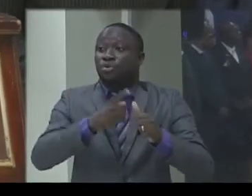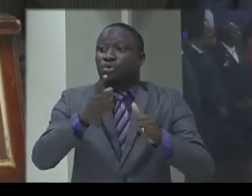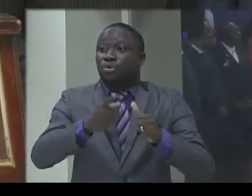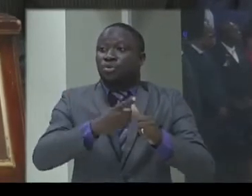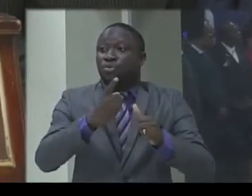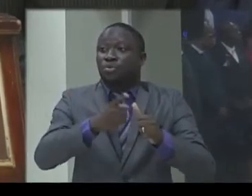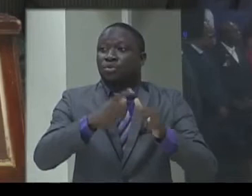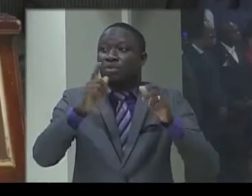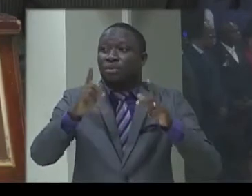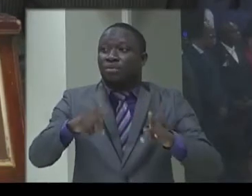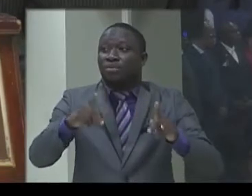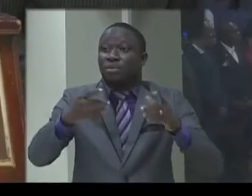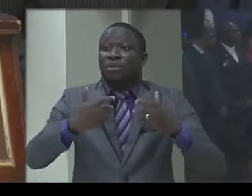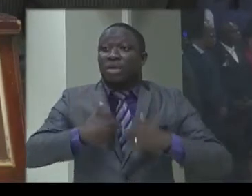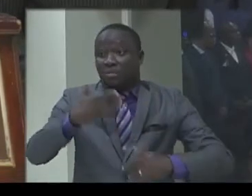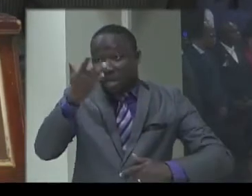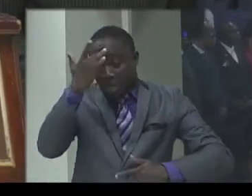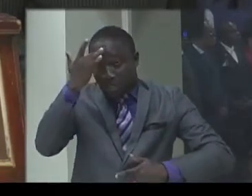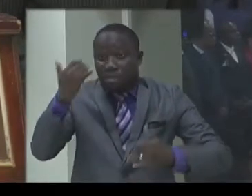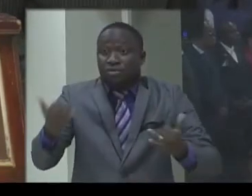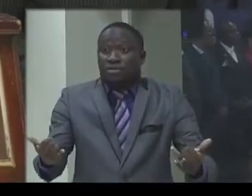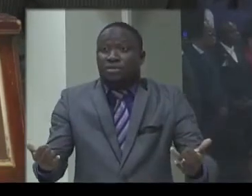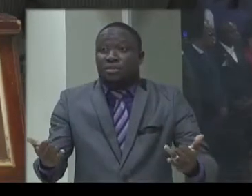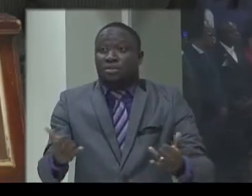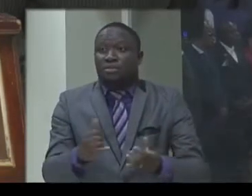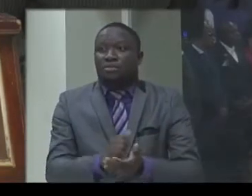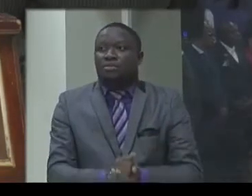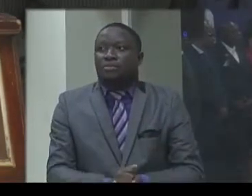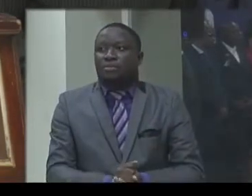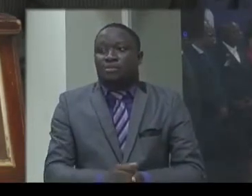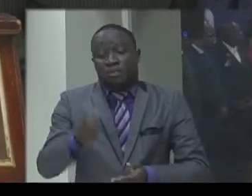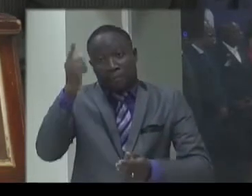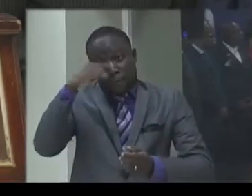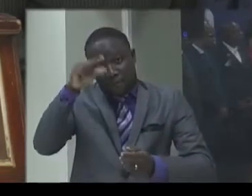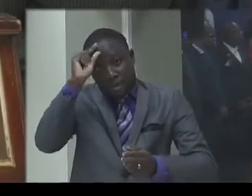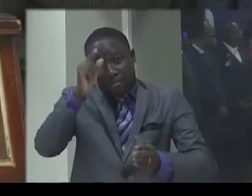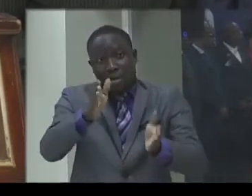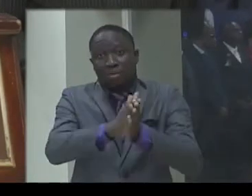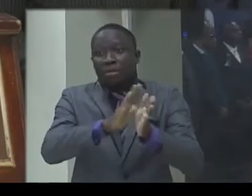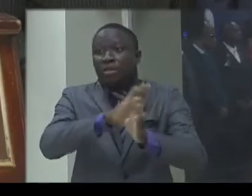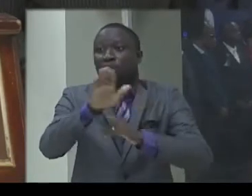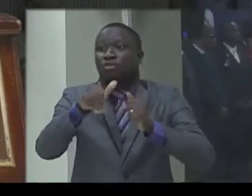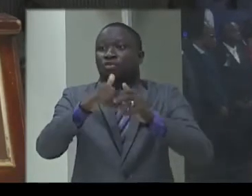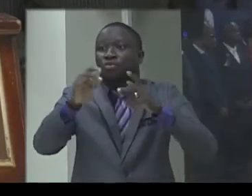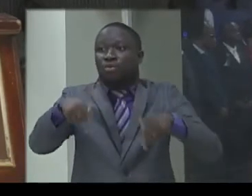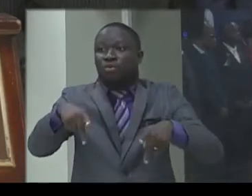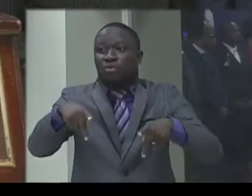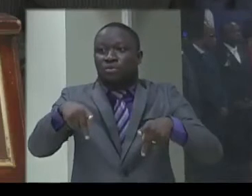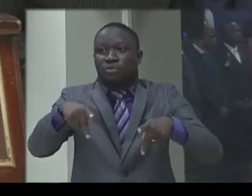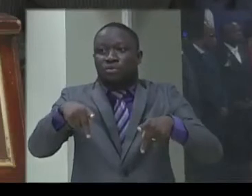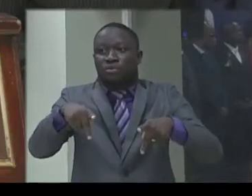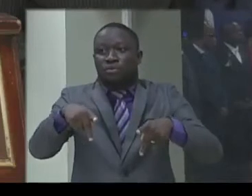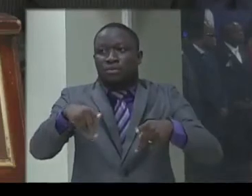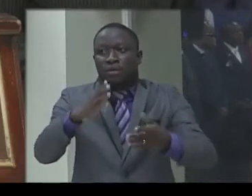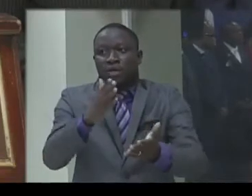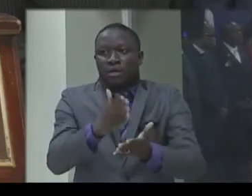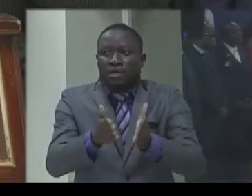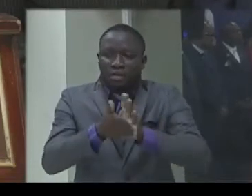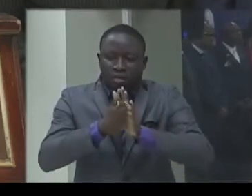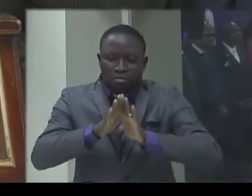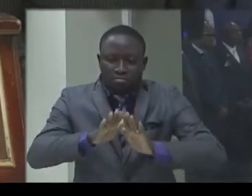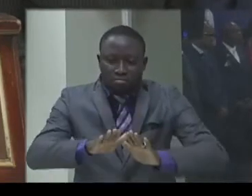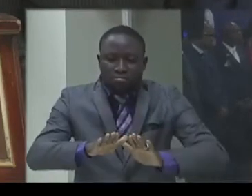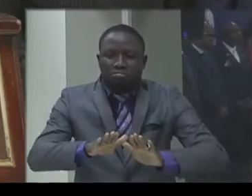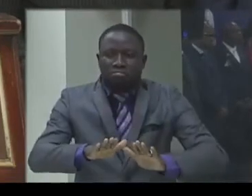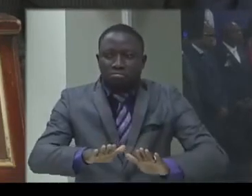sou teritwa nasyonal la. Gouvenmanman de tout moun, rete kalm,